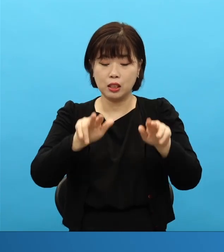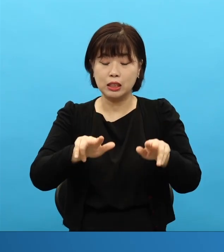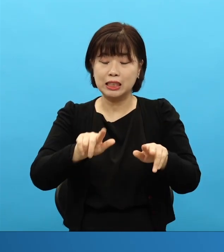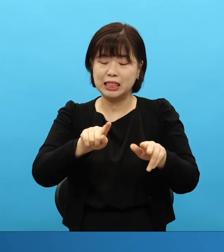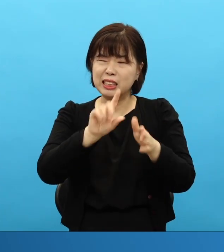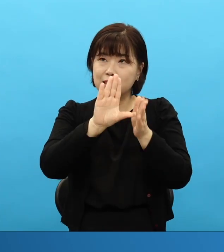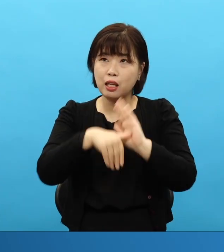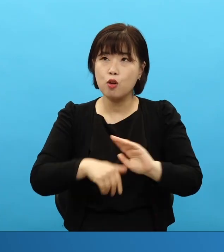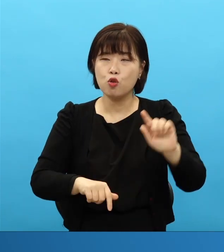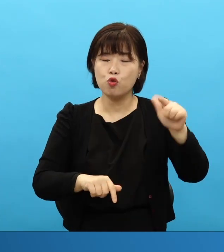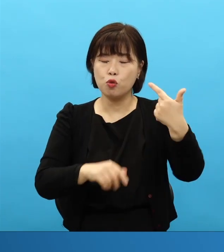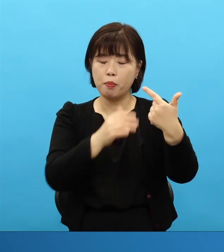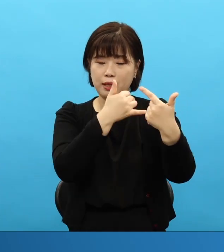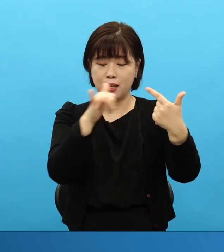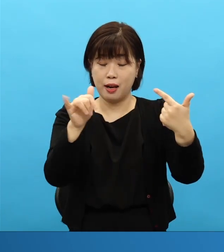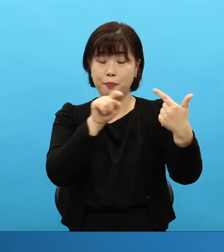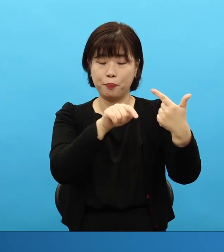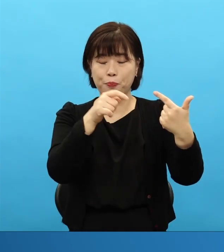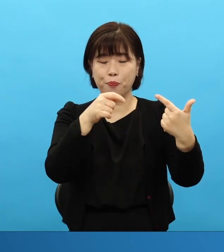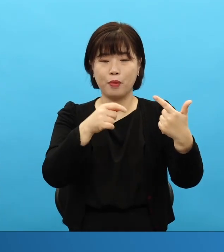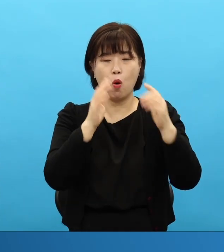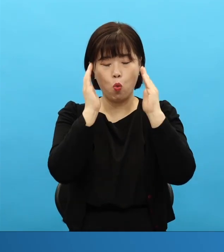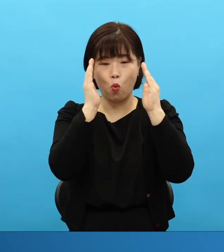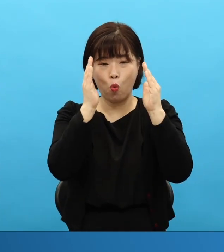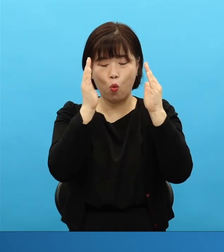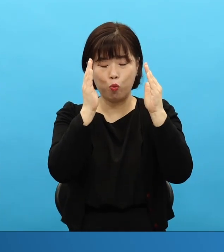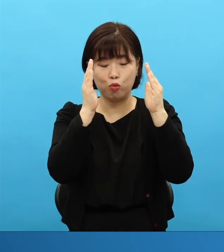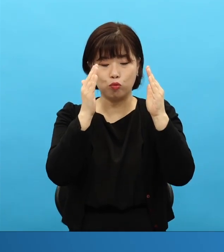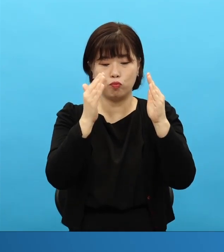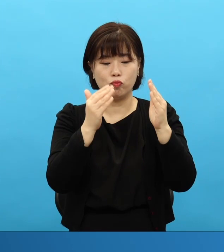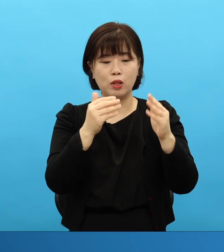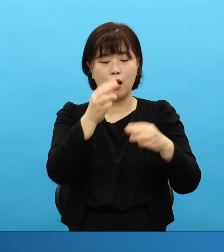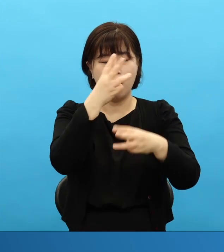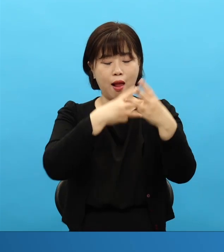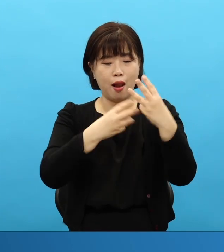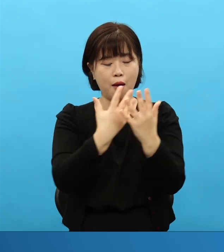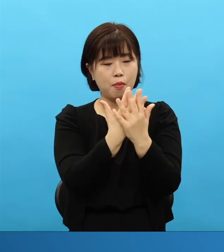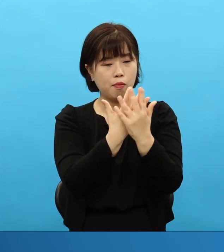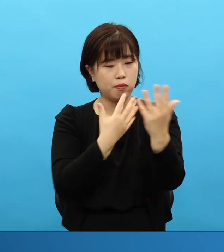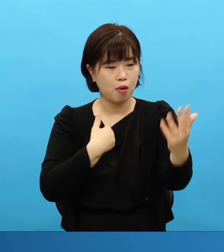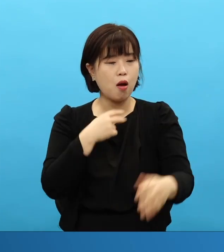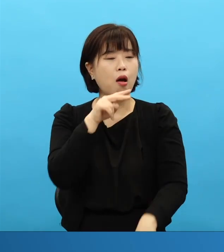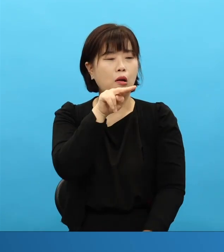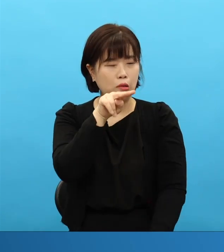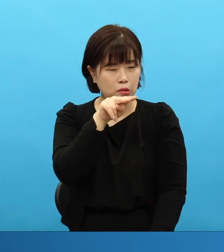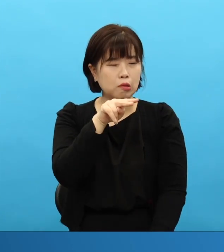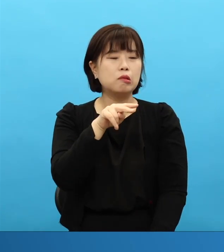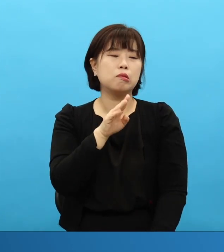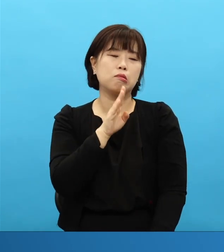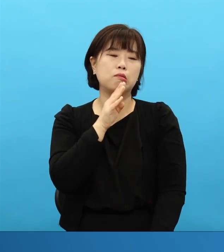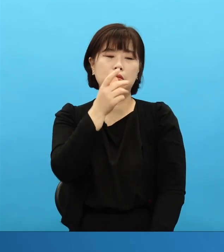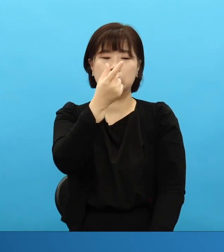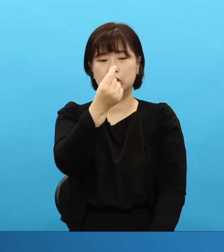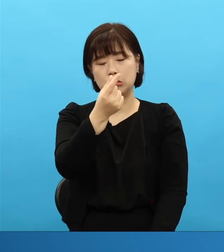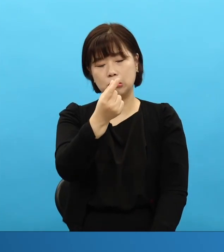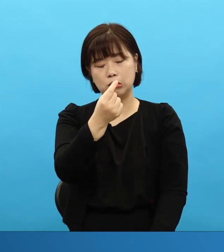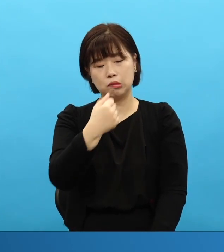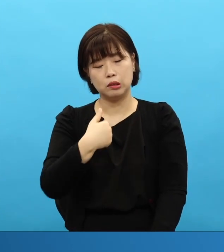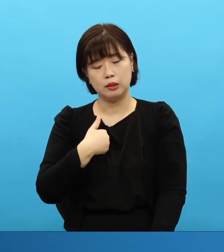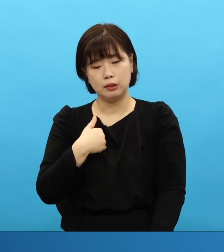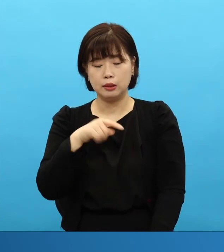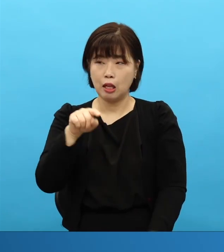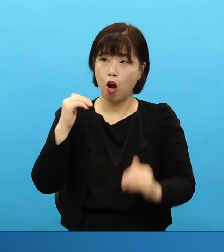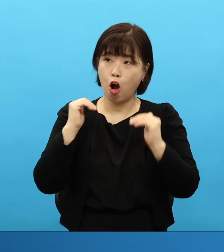600명을 쳐다보면서 내가 느낀 게 있습니다. 그래, 저 어른들도 복음 속에 들어가면 되겠지. 그런데 그게